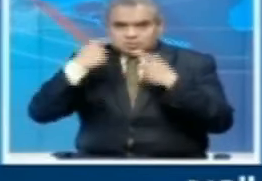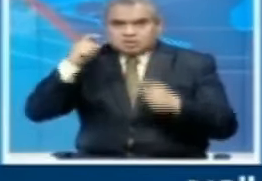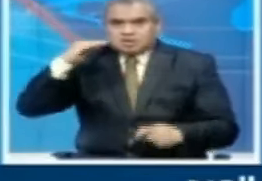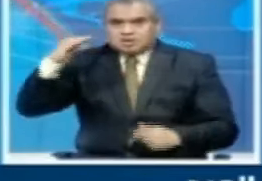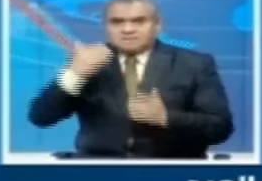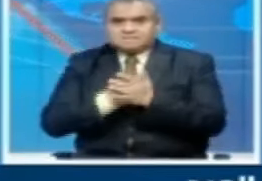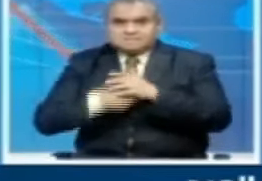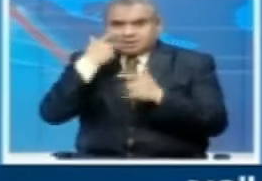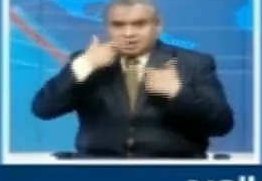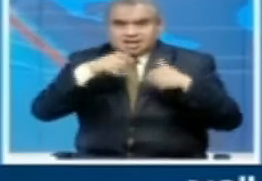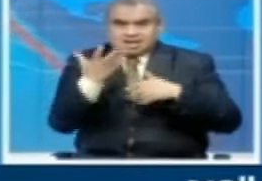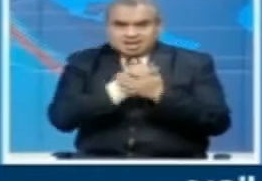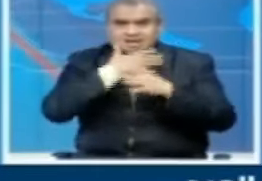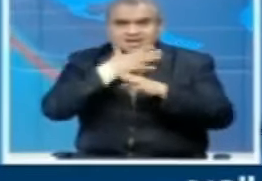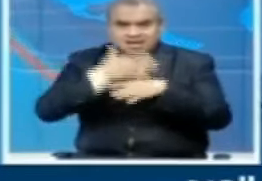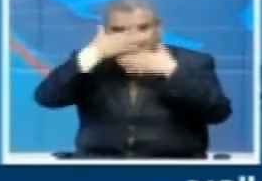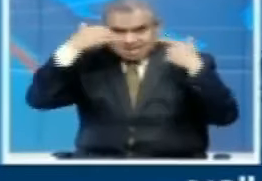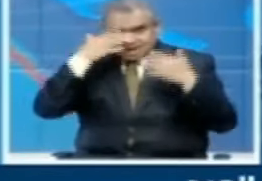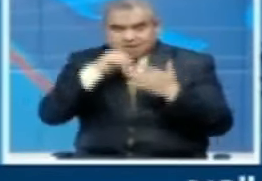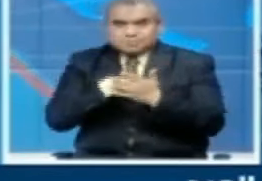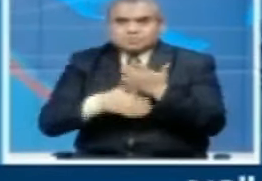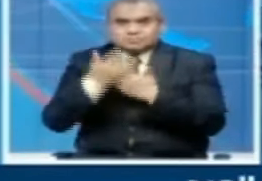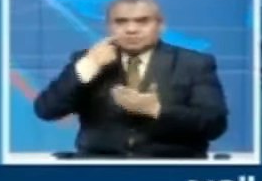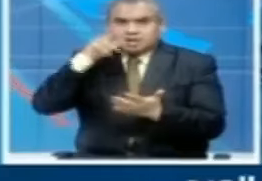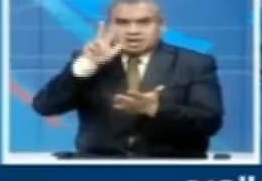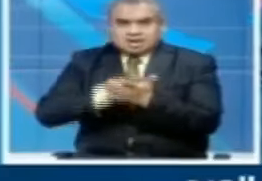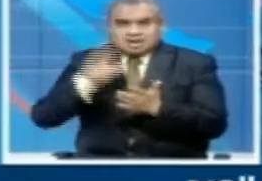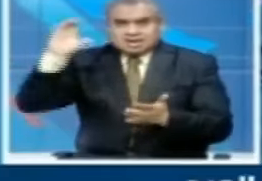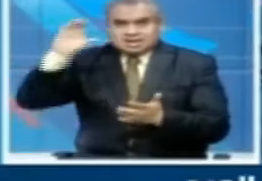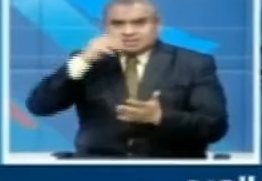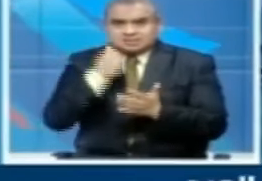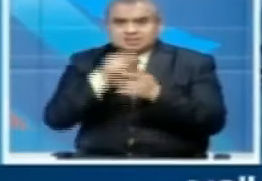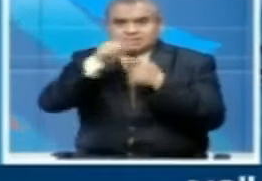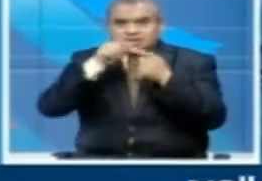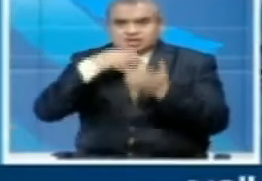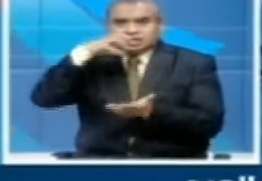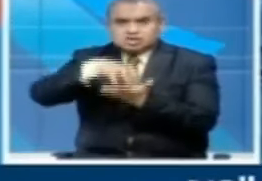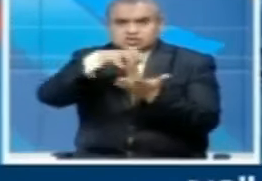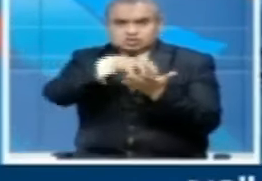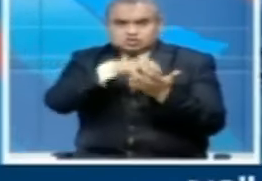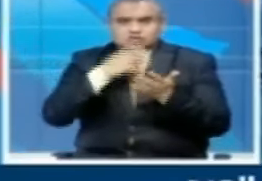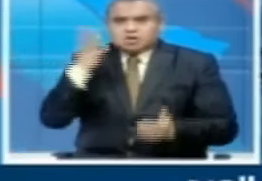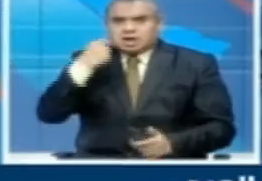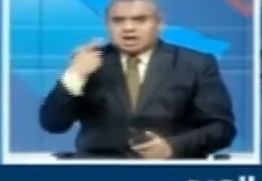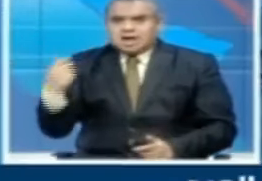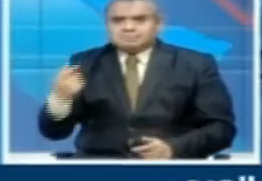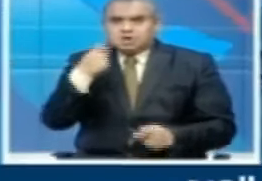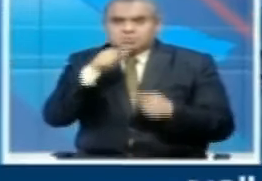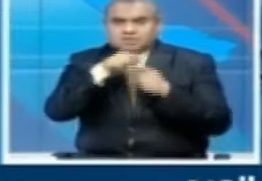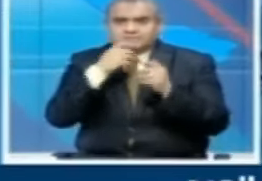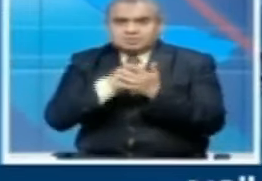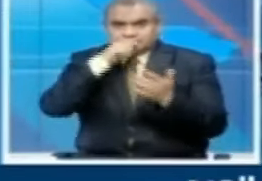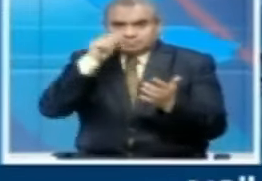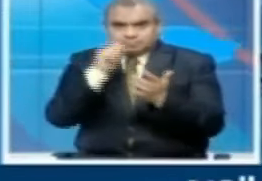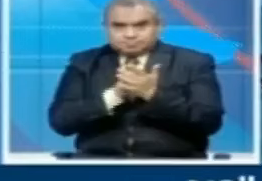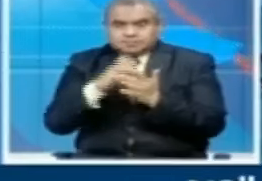المنقولين بسبب الحرب على الإرهاب، وذلك بعد تصديق الرئيس السيسي بتخفيض قيمة الوحدة السكنية بنسبة 55% من